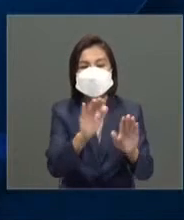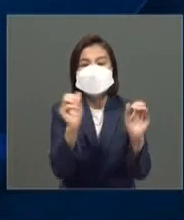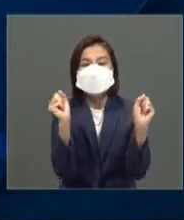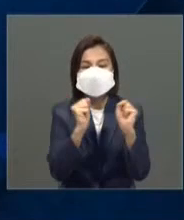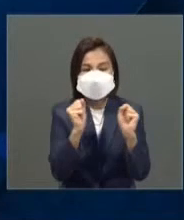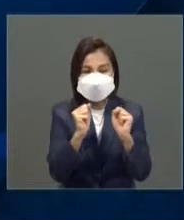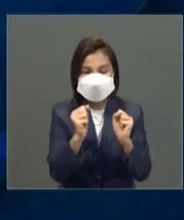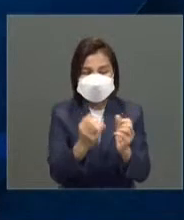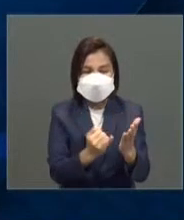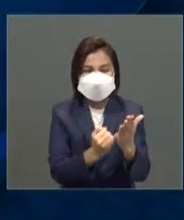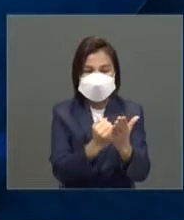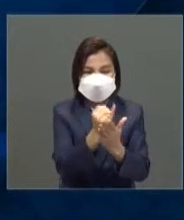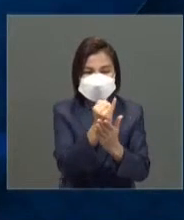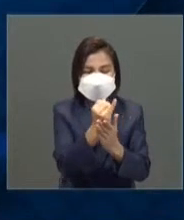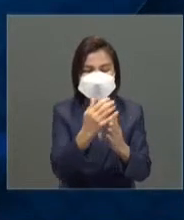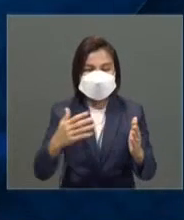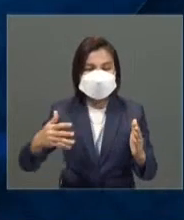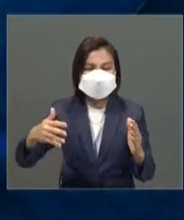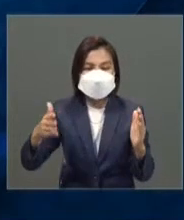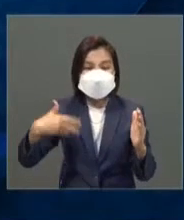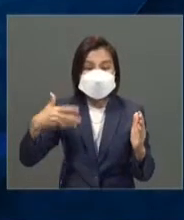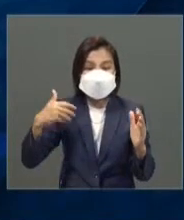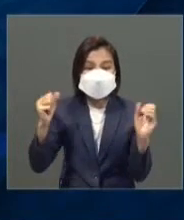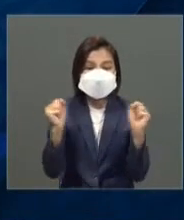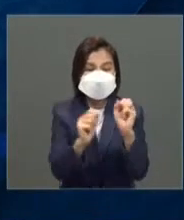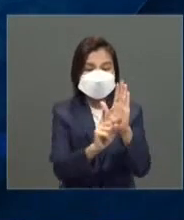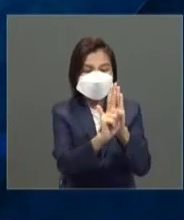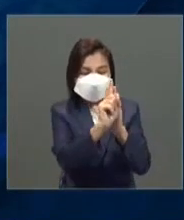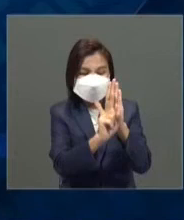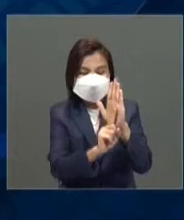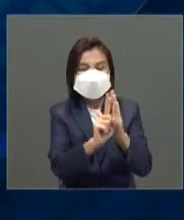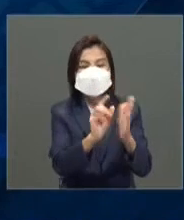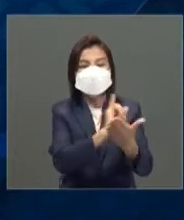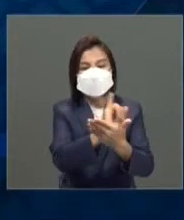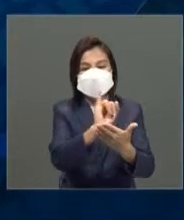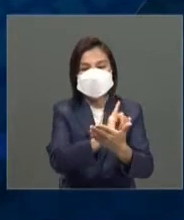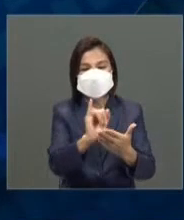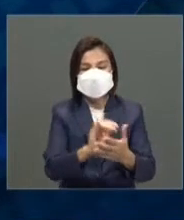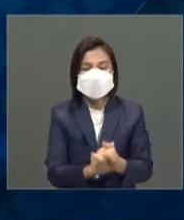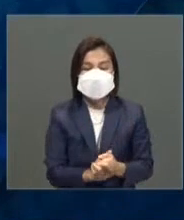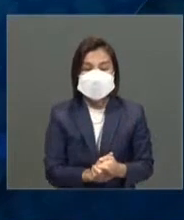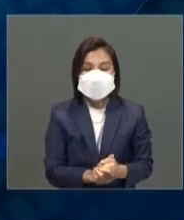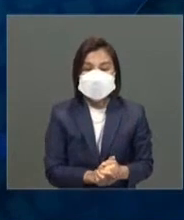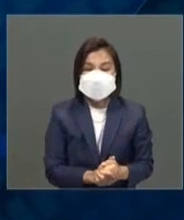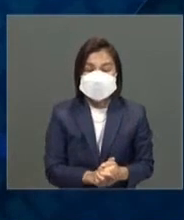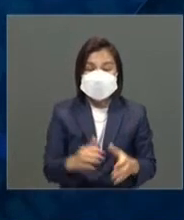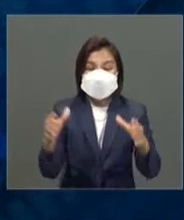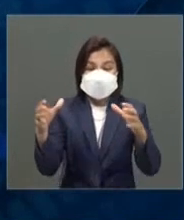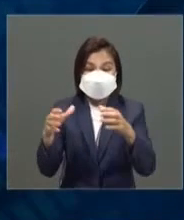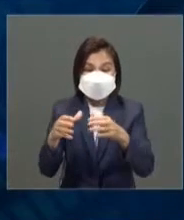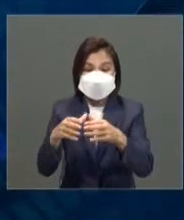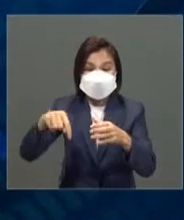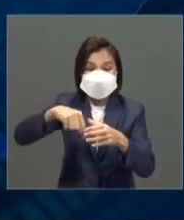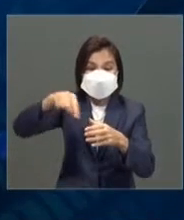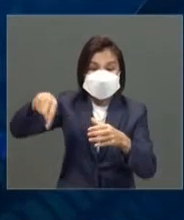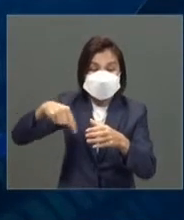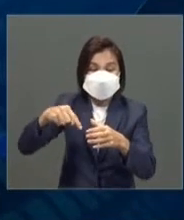ความถูกต้องในเรื่องของอุณหภูมินะครับก็จะมีความถูกต้องเรียบร้อยนะครับแล้วก็ในส่วนที่เป็นกลุ่มที่เป็น